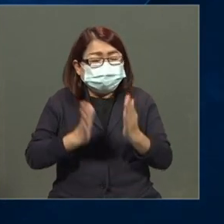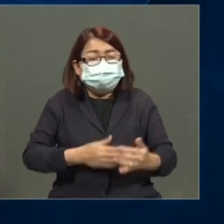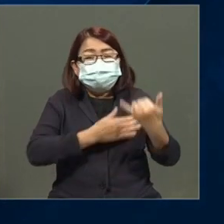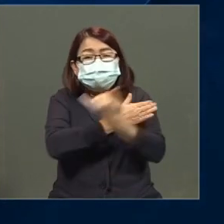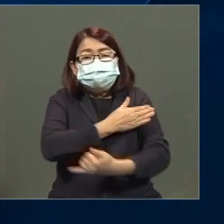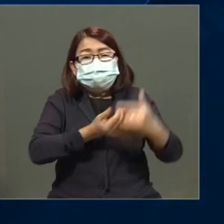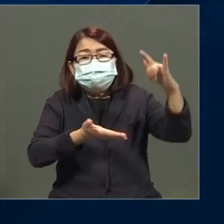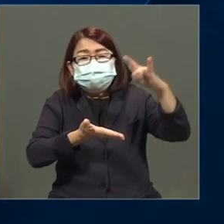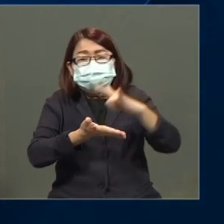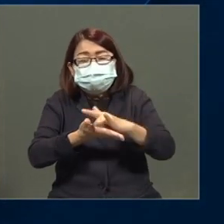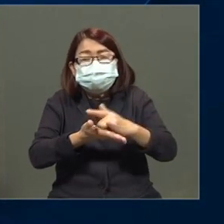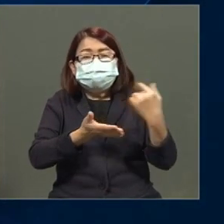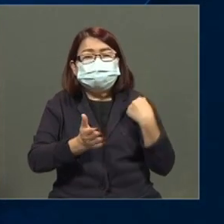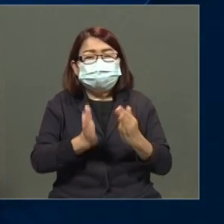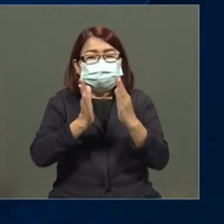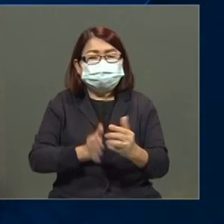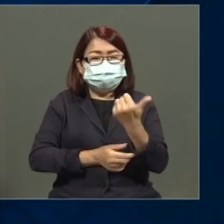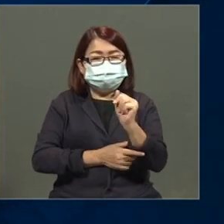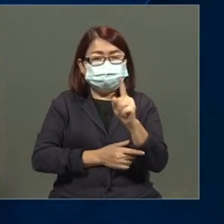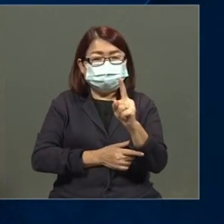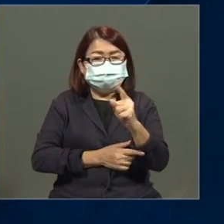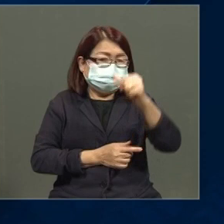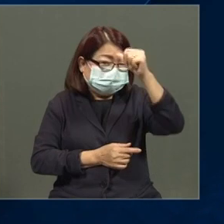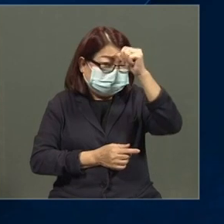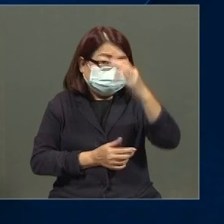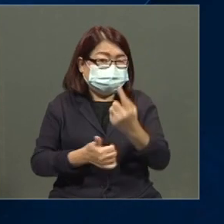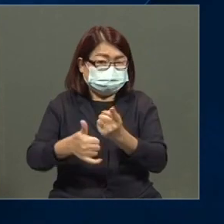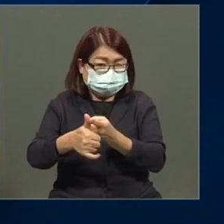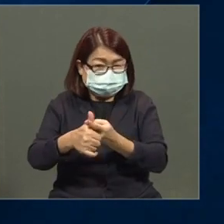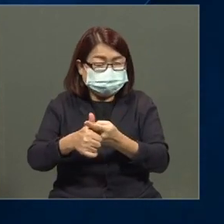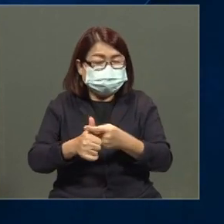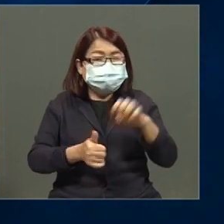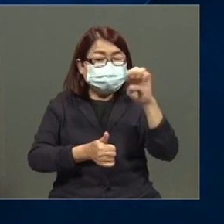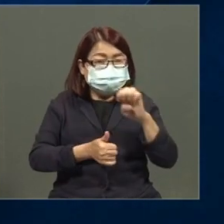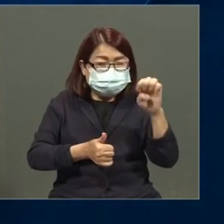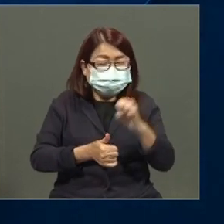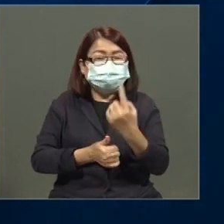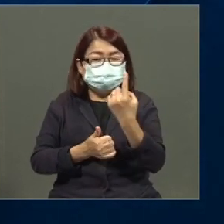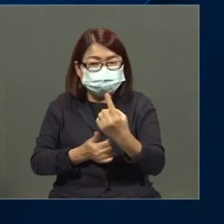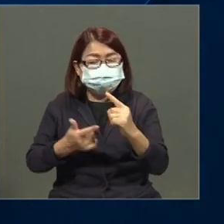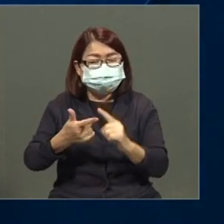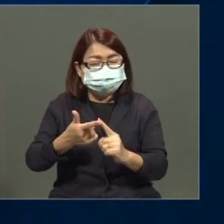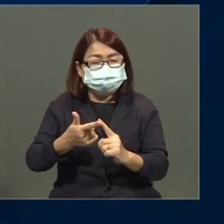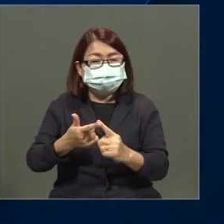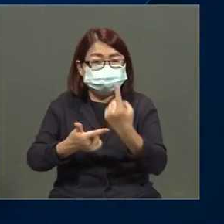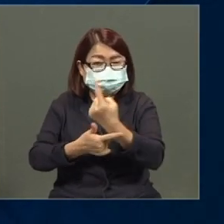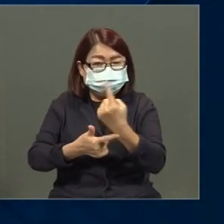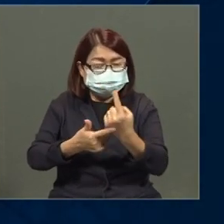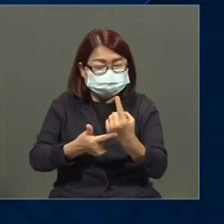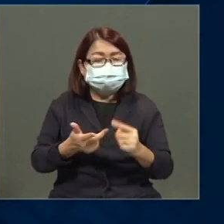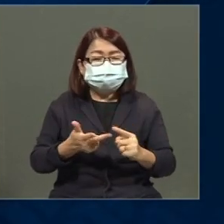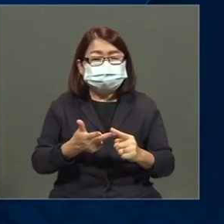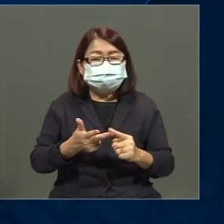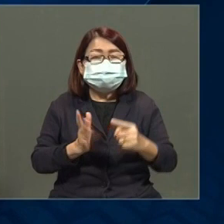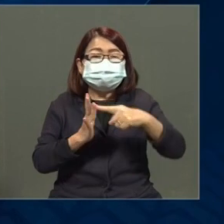นี้มีทั้งสิ้น11รายค่ะมีอินเดีย1รายสหรัฐอาหรับเอมิเรตส์1รายสาธารณรัฐ